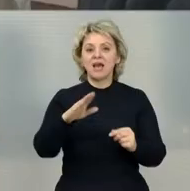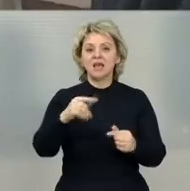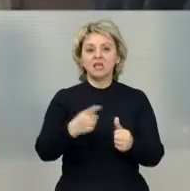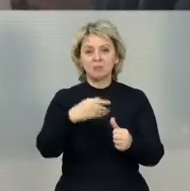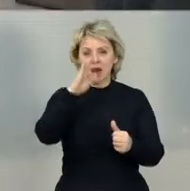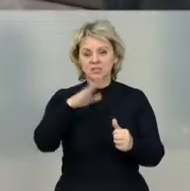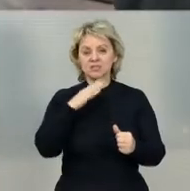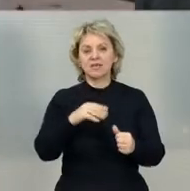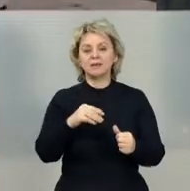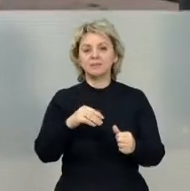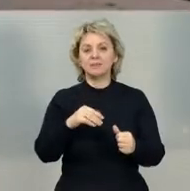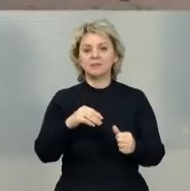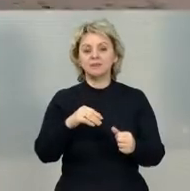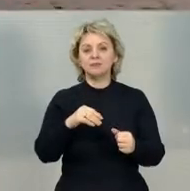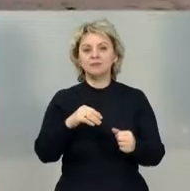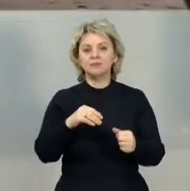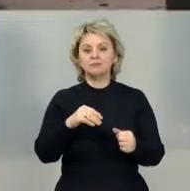Отца